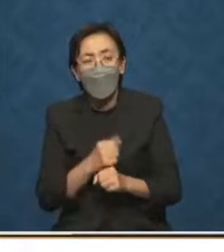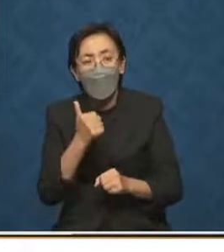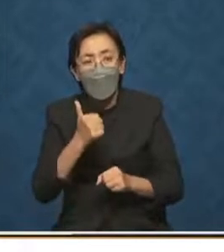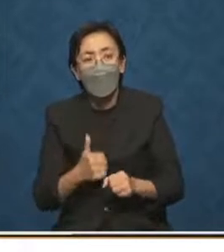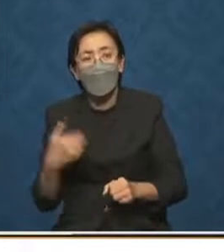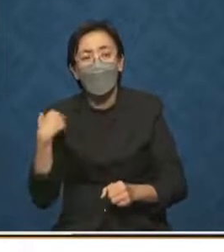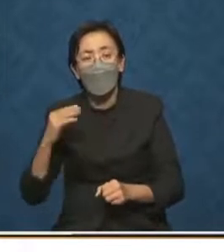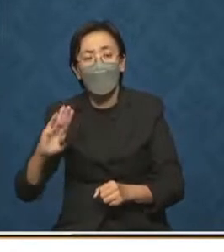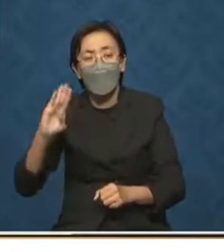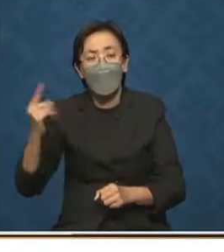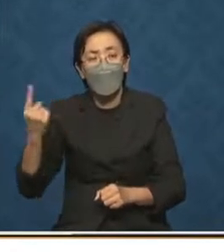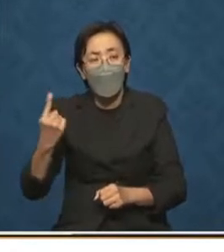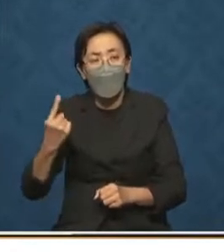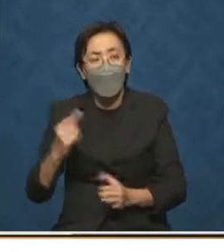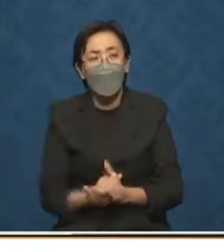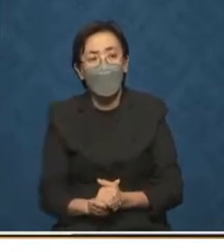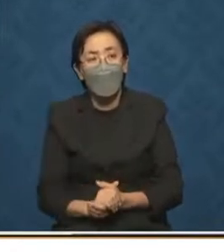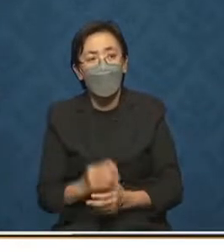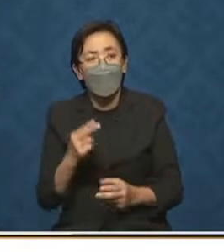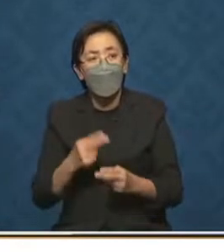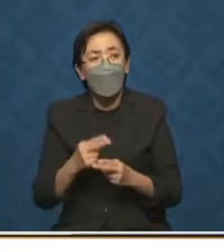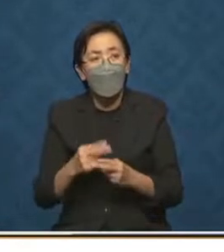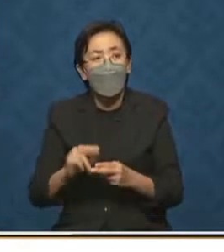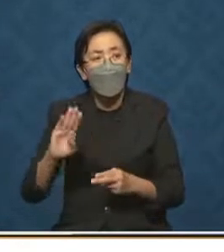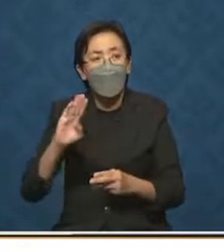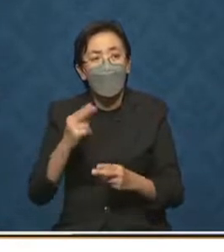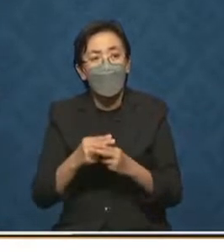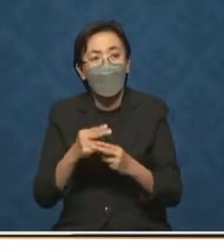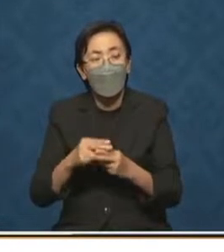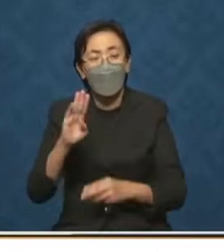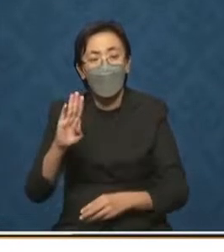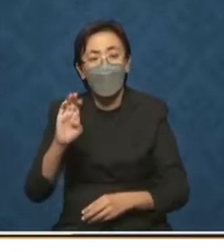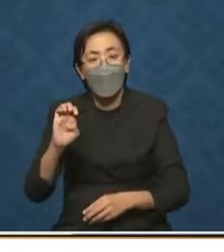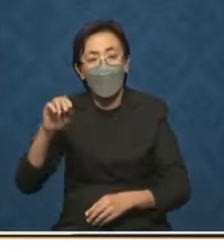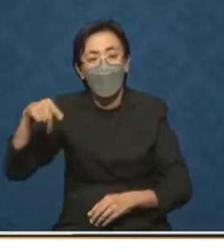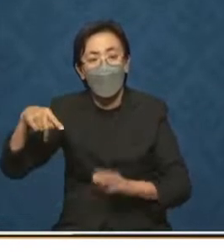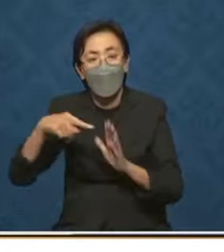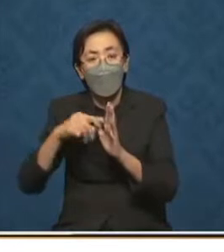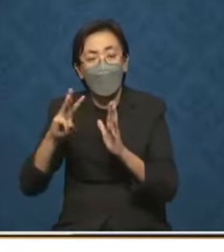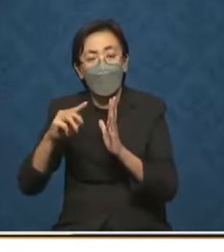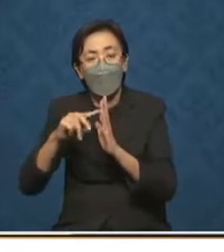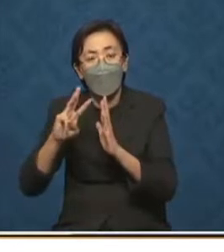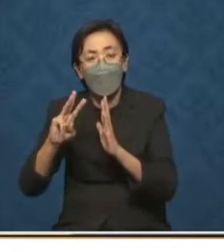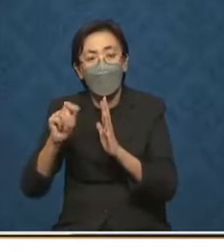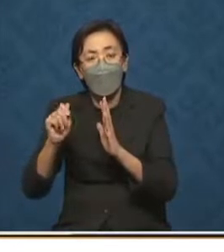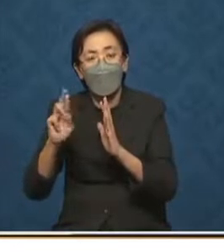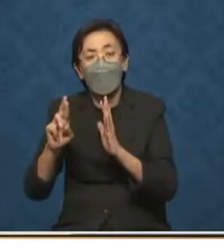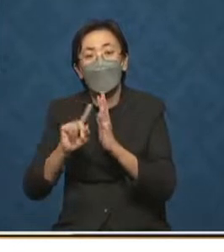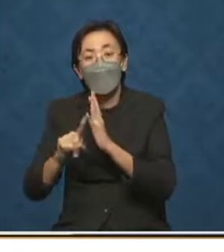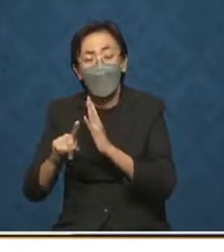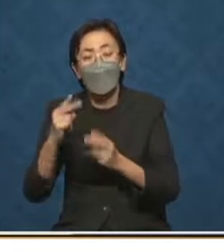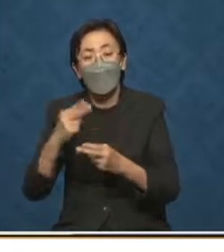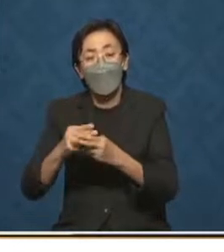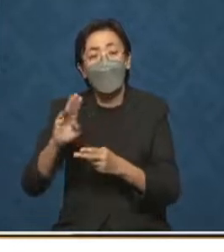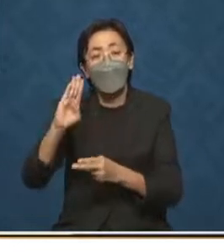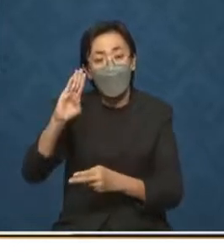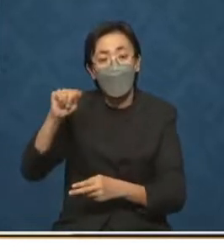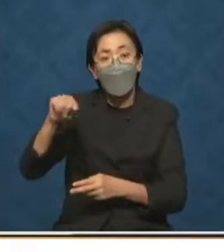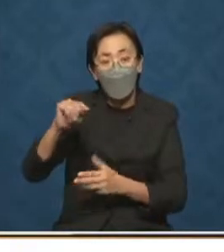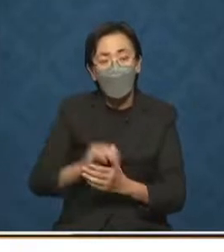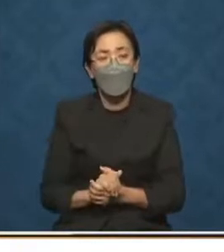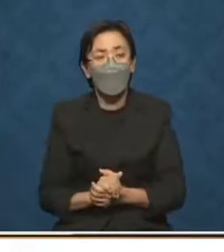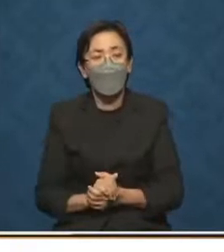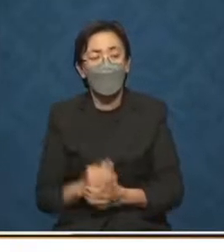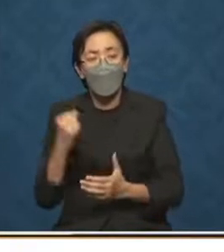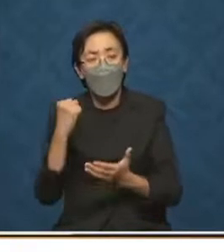ริษัทเดียวคือกคือบริษัท B Power Factoring Construction จำกัดนะครับซึ่งบริษัทนี้นะครับ ตามข้อมูลจดทะเบียน